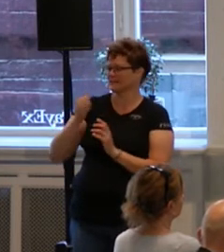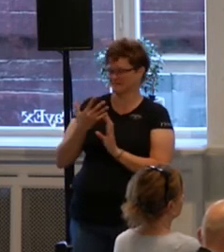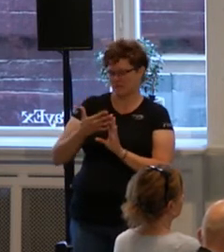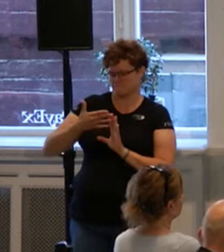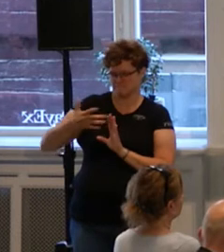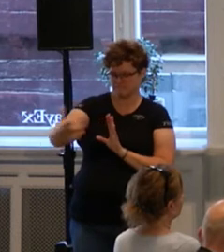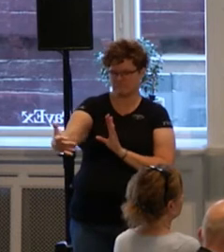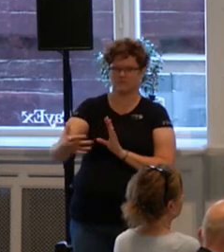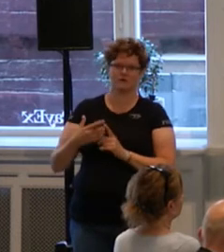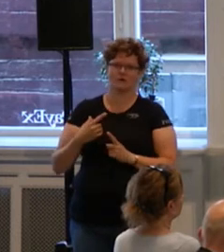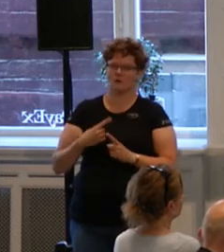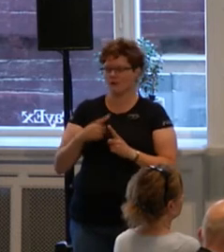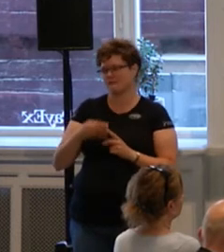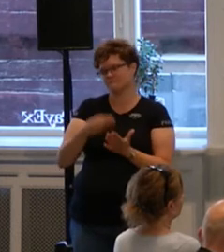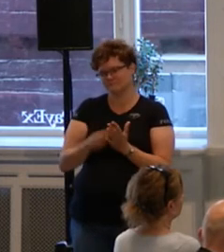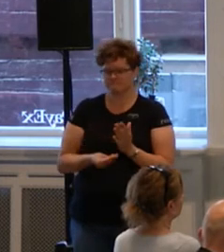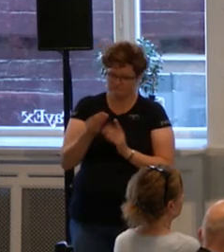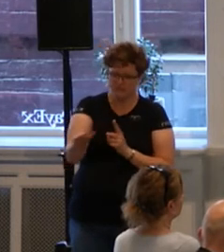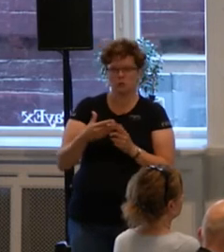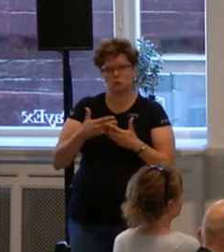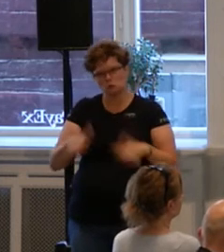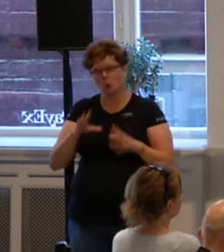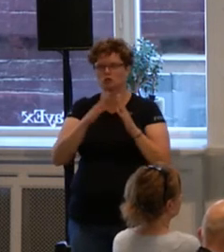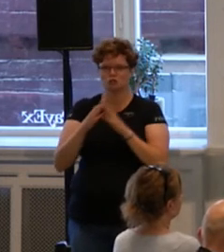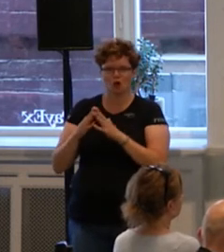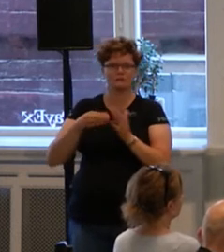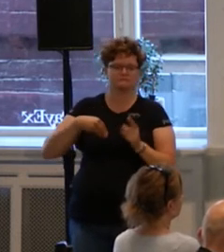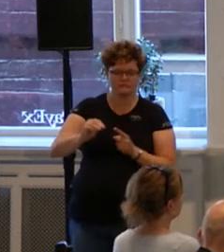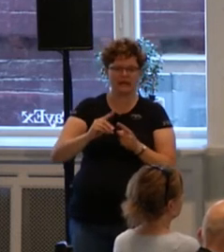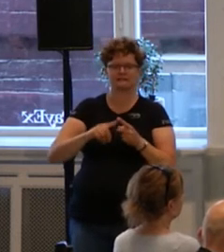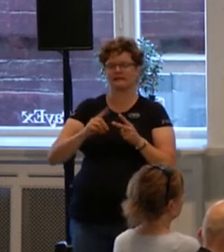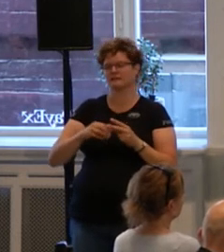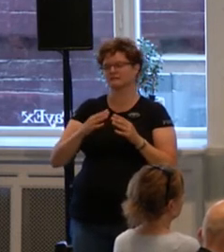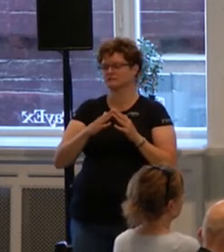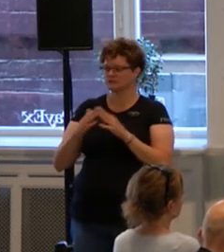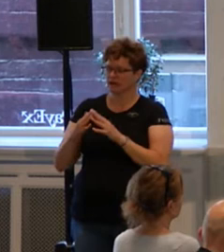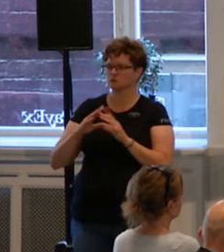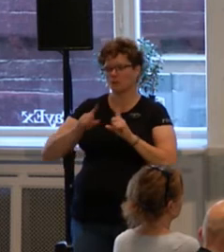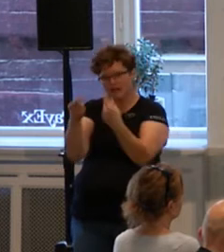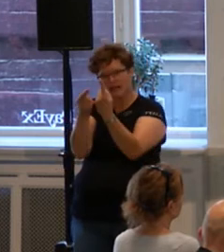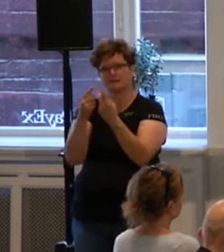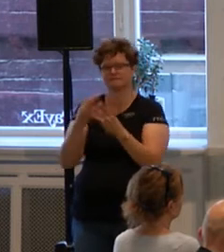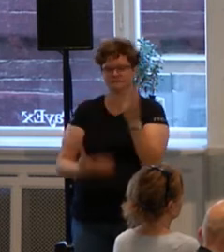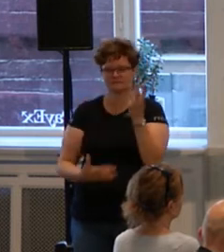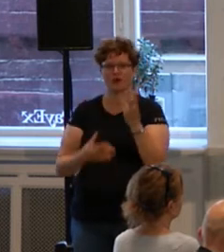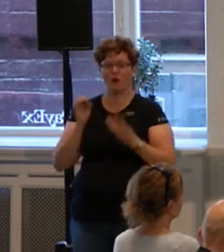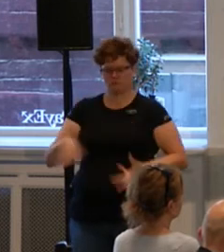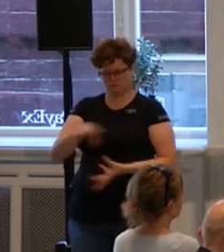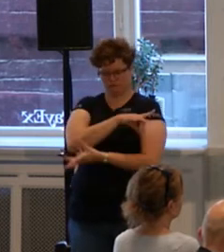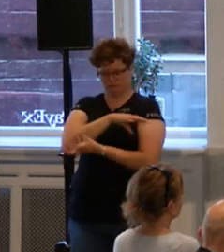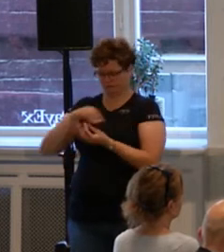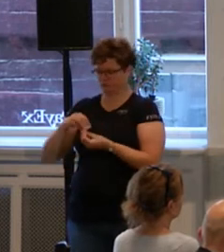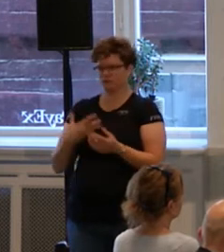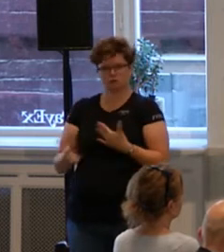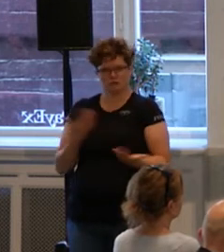framåt. Blommanpengar och det har varit storstadssatsningar och det har varit satsning på urban stadsutveckling och summerar man vad man har gjort så